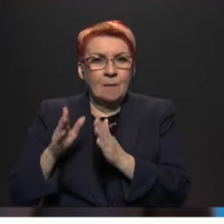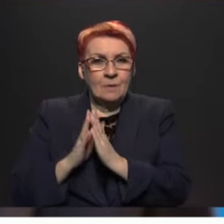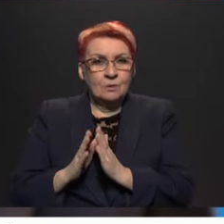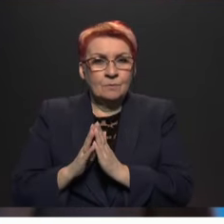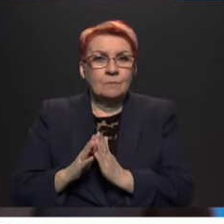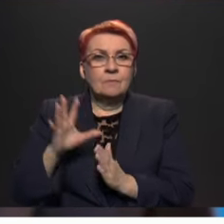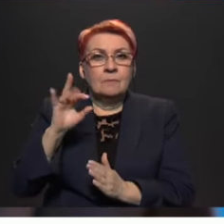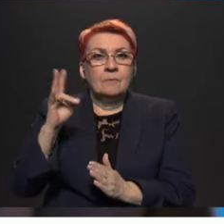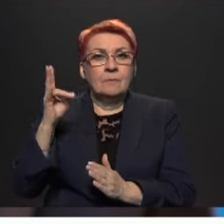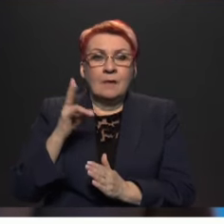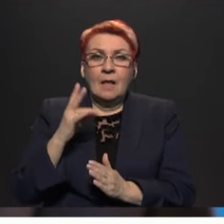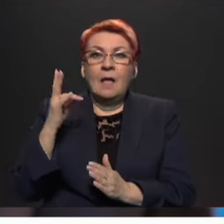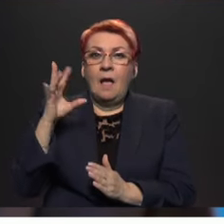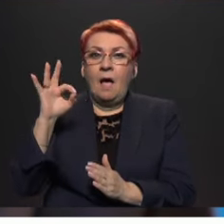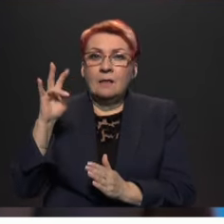она читала Коран.